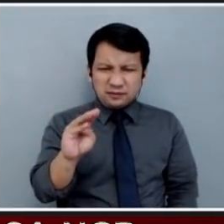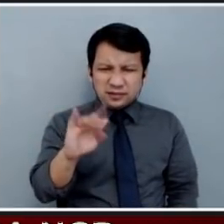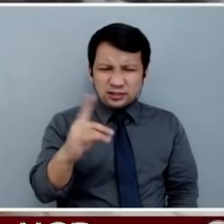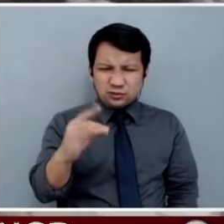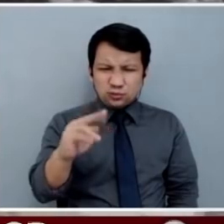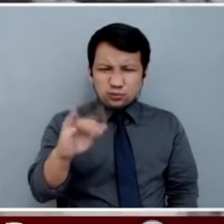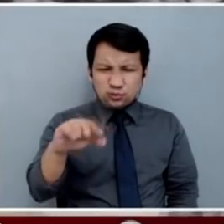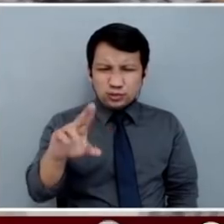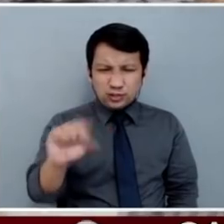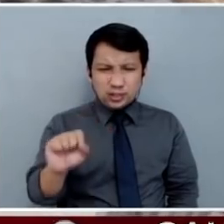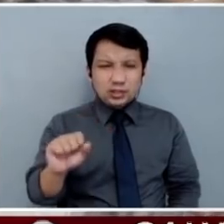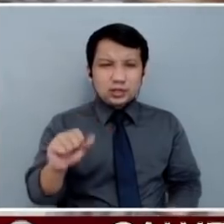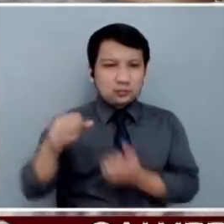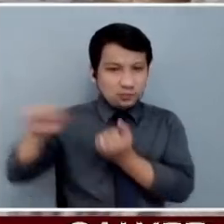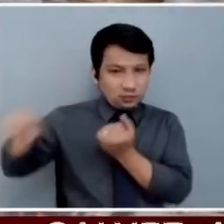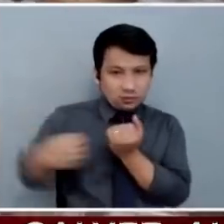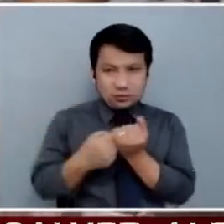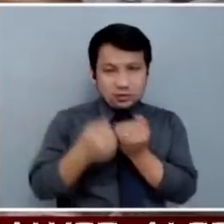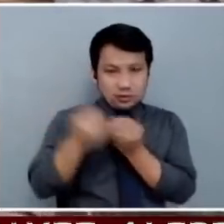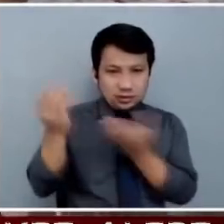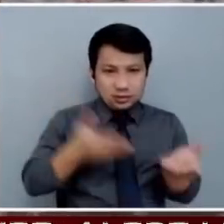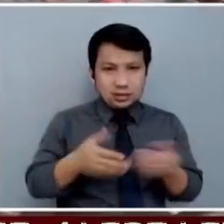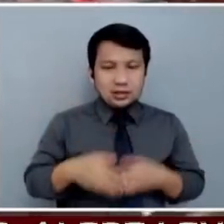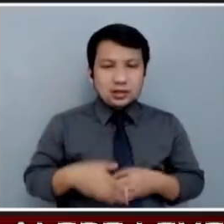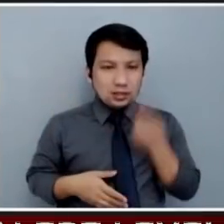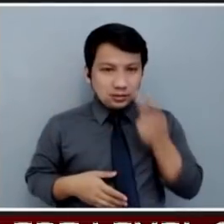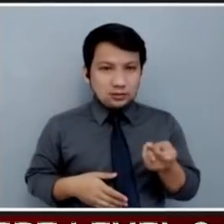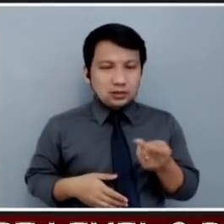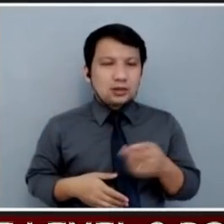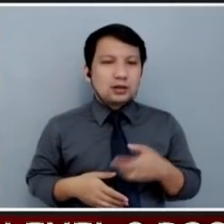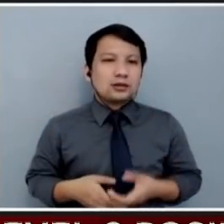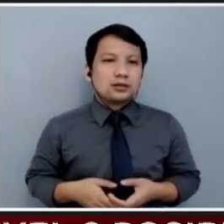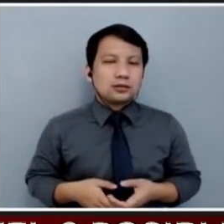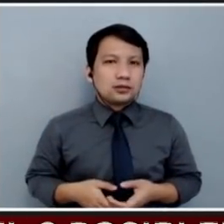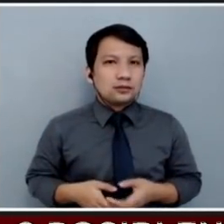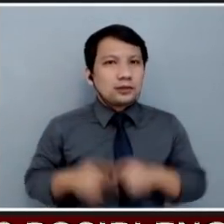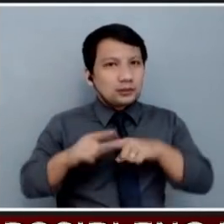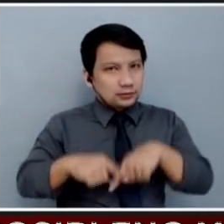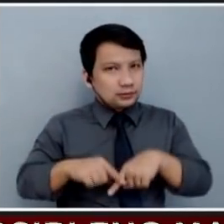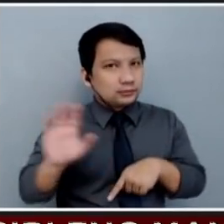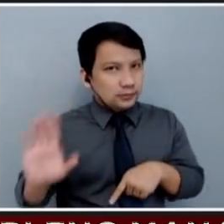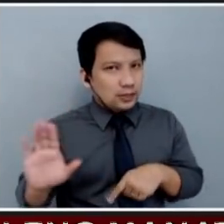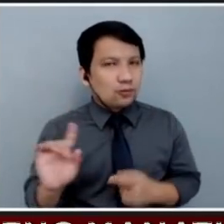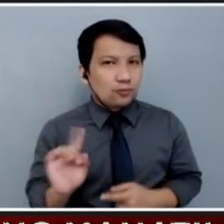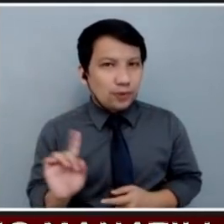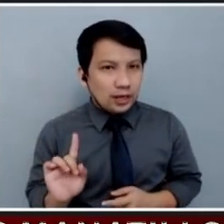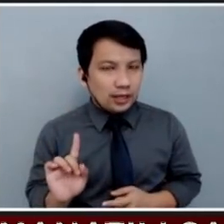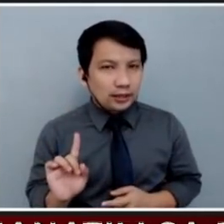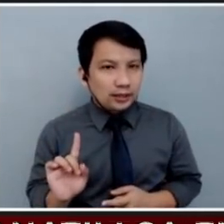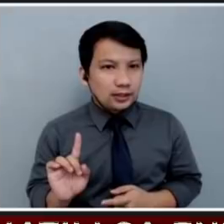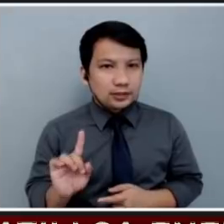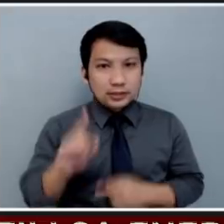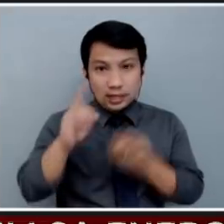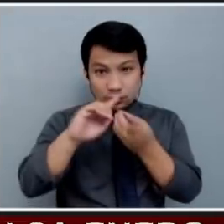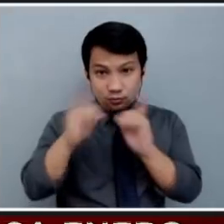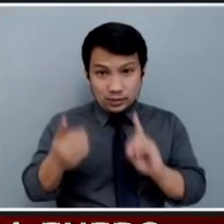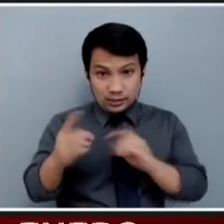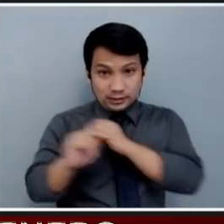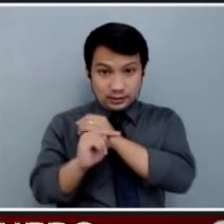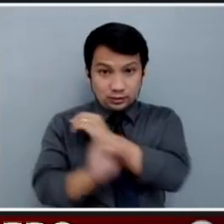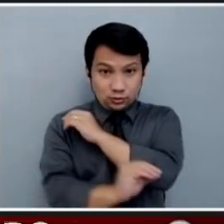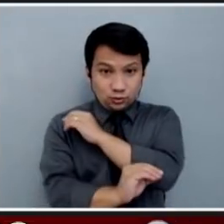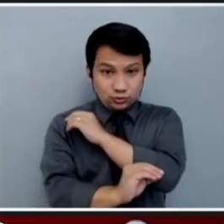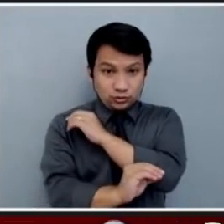yan. Dito sa Metro Manila, Lechoneros. Nag-depend kami ngayon sa Dumaguete, sa Negros.